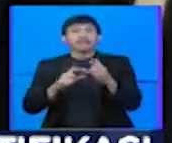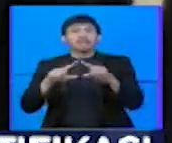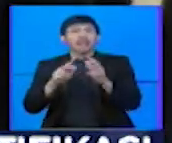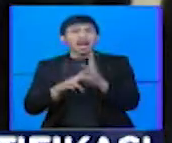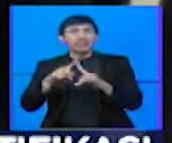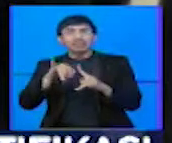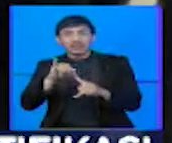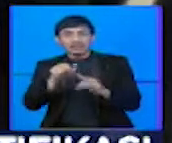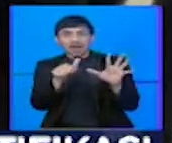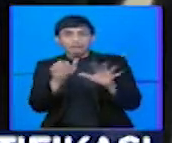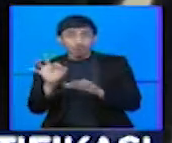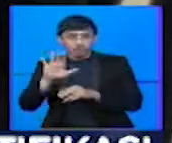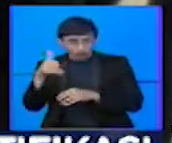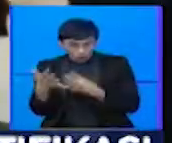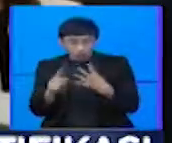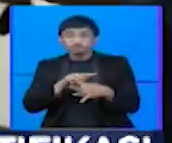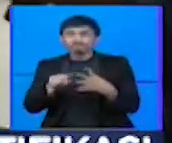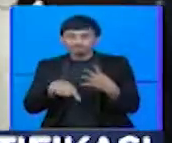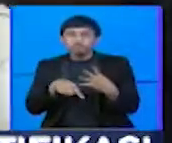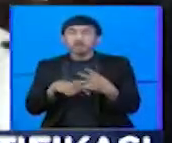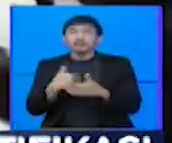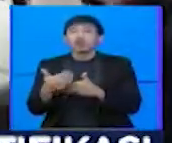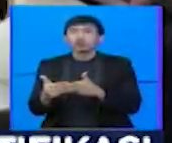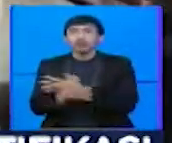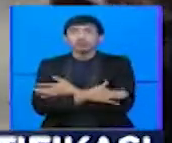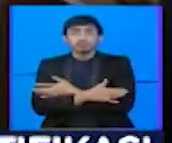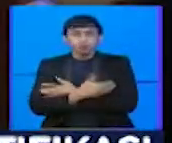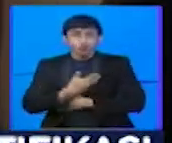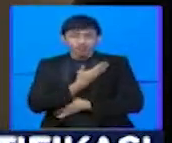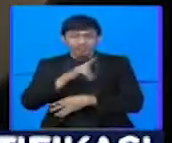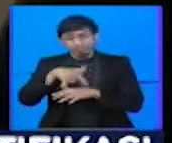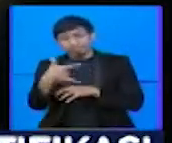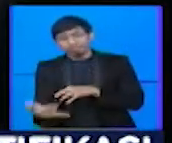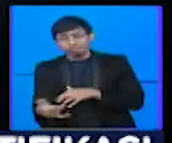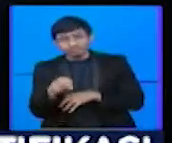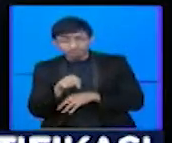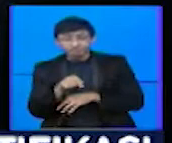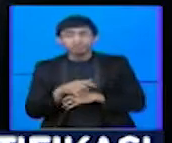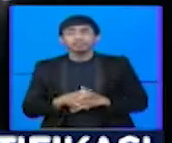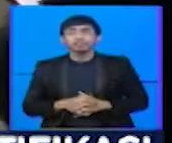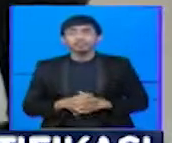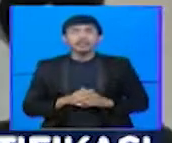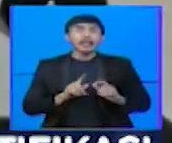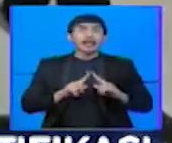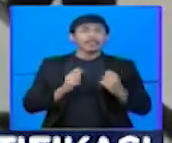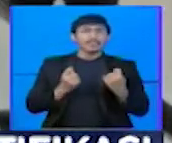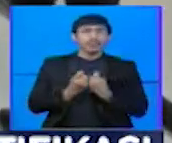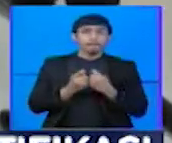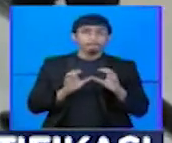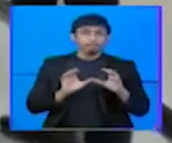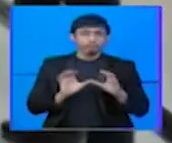Selanjutnya, proses identifikasi jenazah korban pesawat Sriwijaya Air akan ditangani tim FNA Expert dan tim